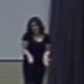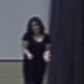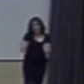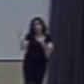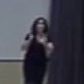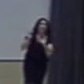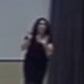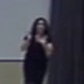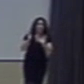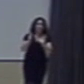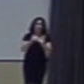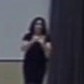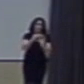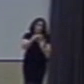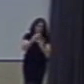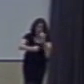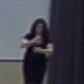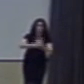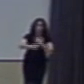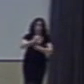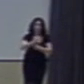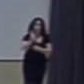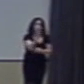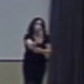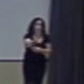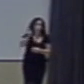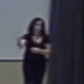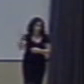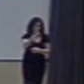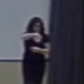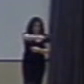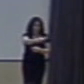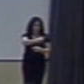d'una recessió econòmica, això s'ha vist als mitjans. No?